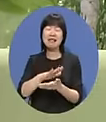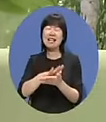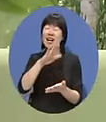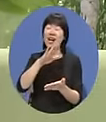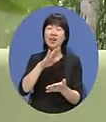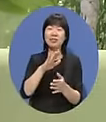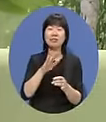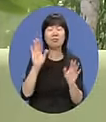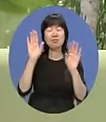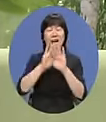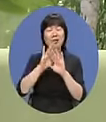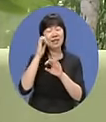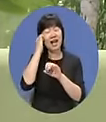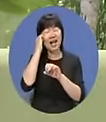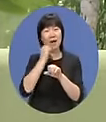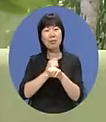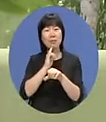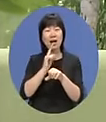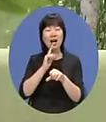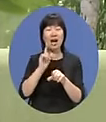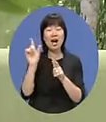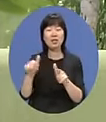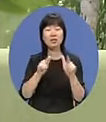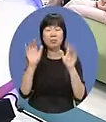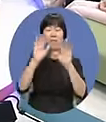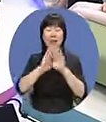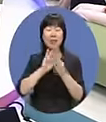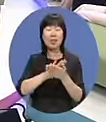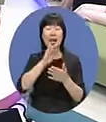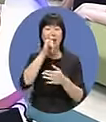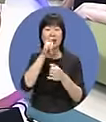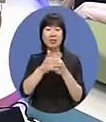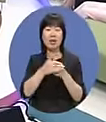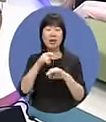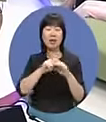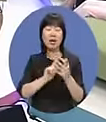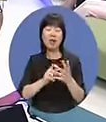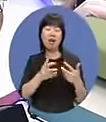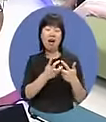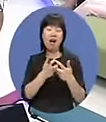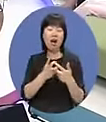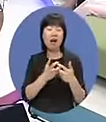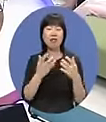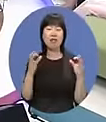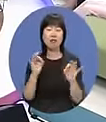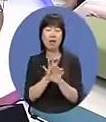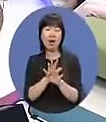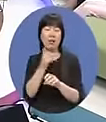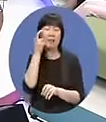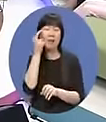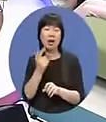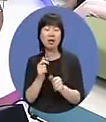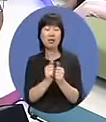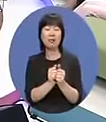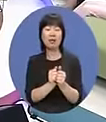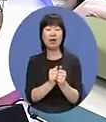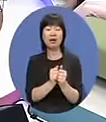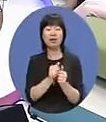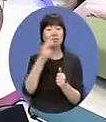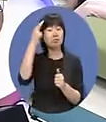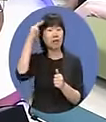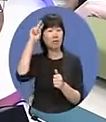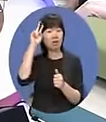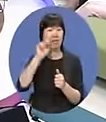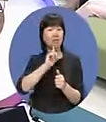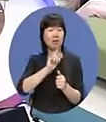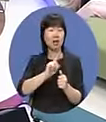여러분도 그렇잖아요. 하룻밤 그 뜨겁게 한번 보냈다고. 어떻게 이 마음이 꽁꽁 얼었던 게 그렇게 눈 녹듯이 녹아요. 이거는 남자분들의 착각이에요. 그